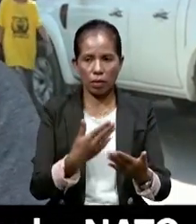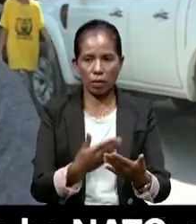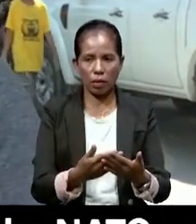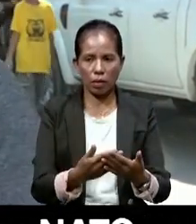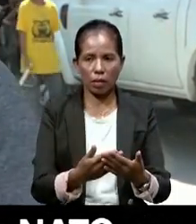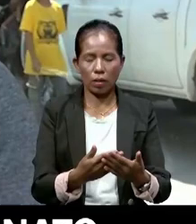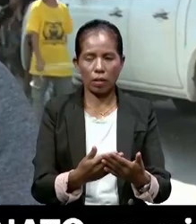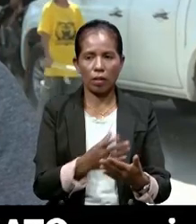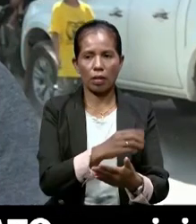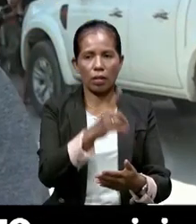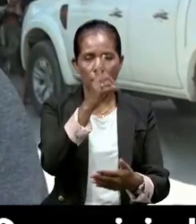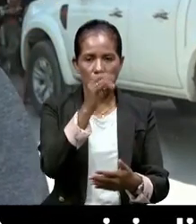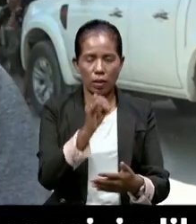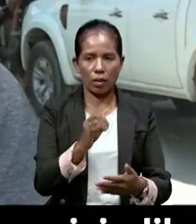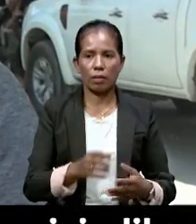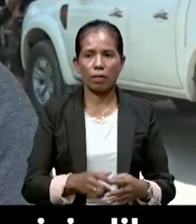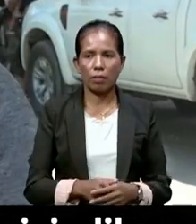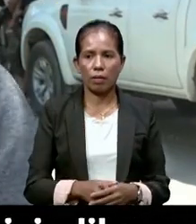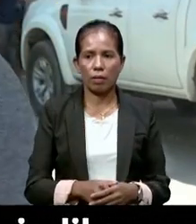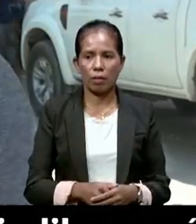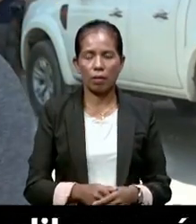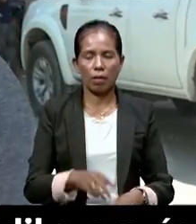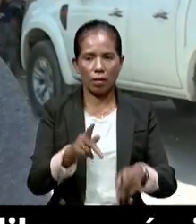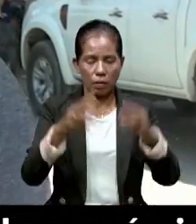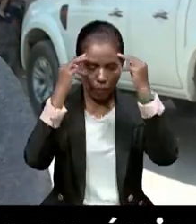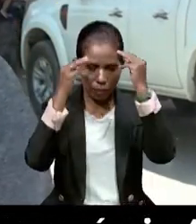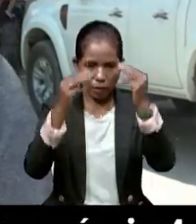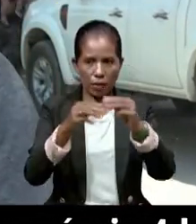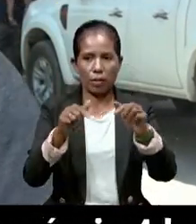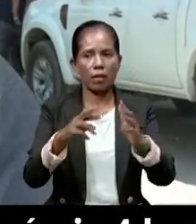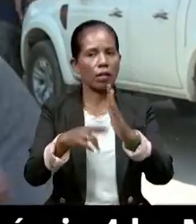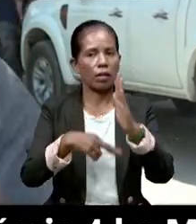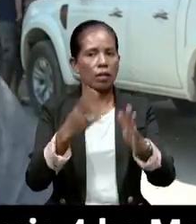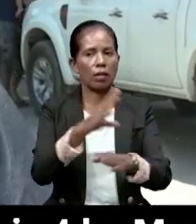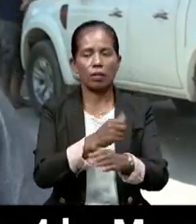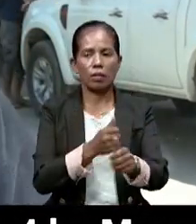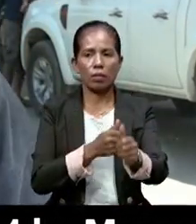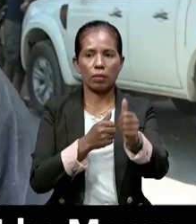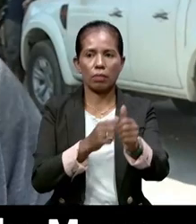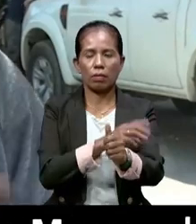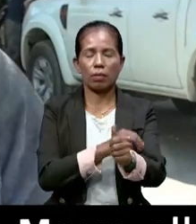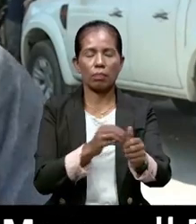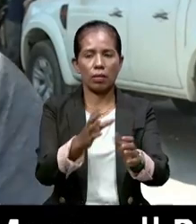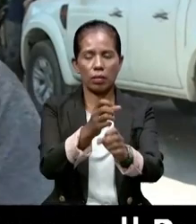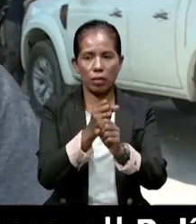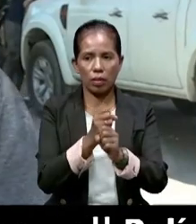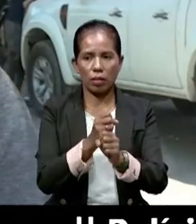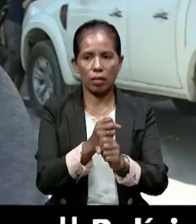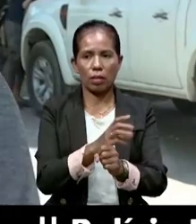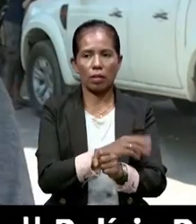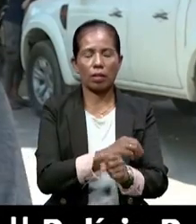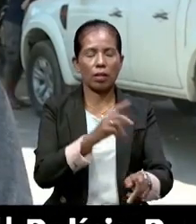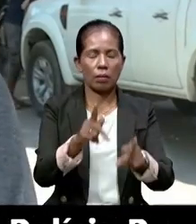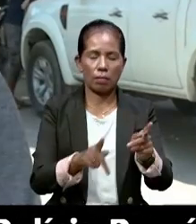iha dili. Komunidade musulman. Laya hene kriteria ne am bazia ba kupong. Kupong kakaida kilo ida.